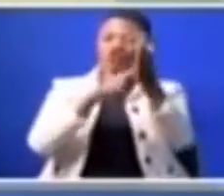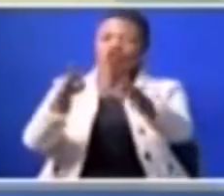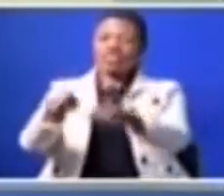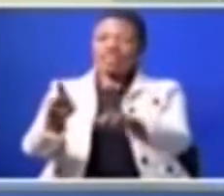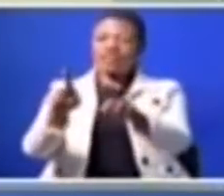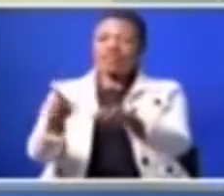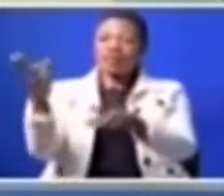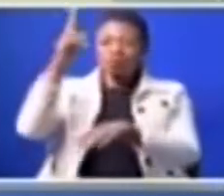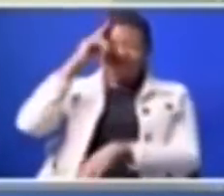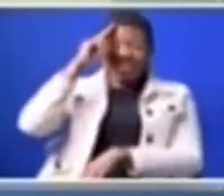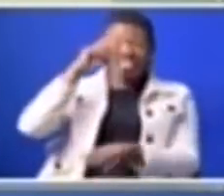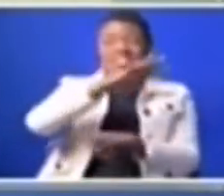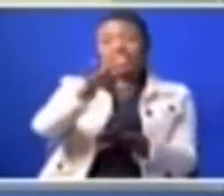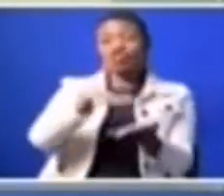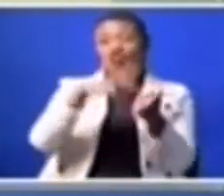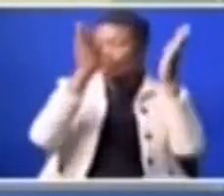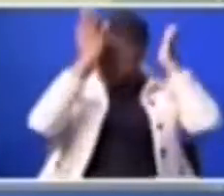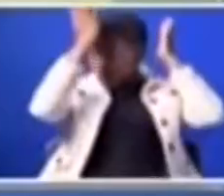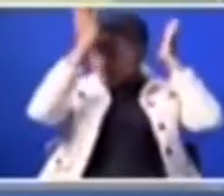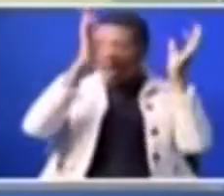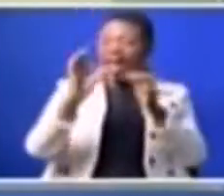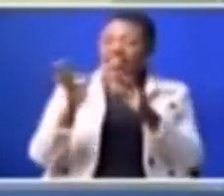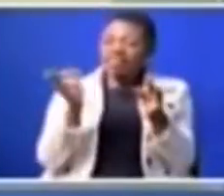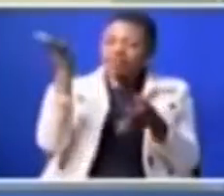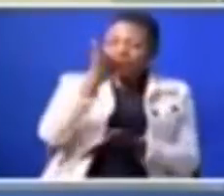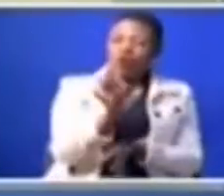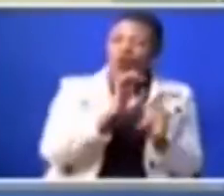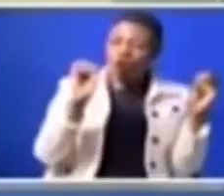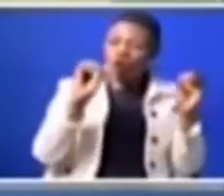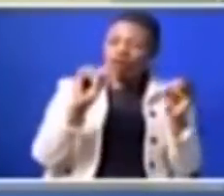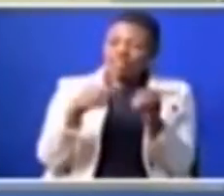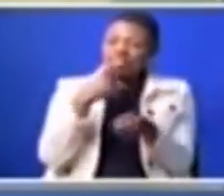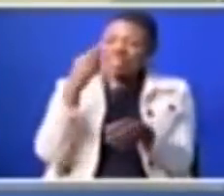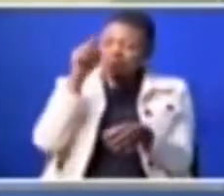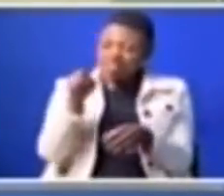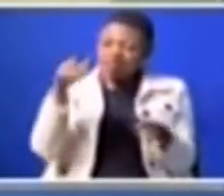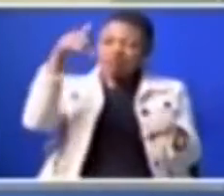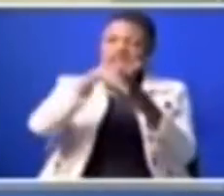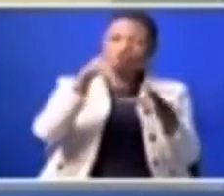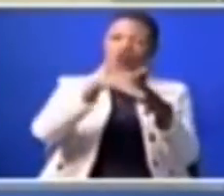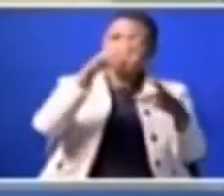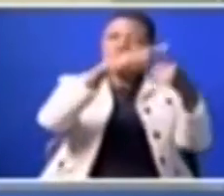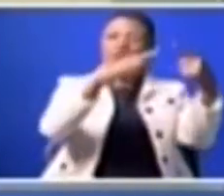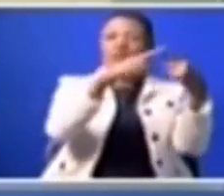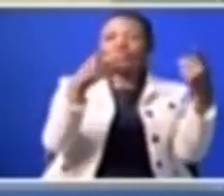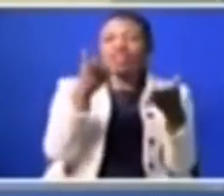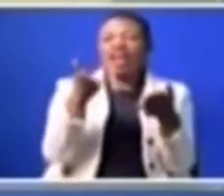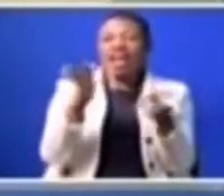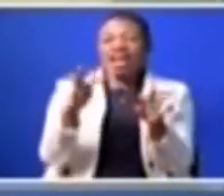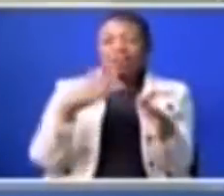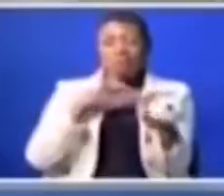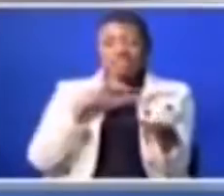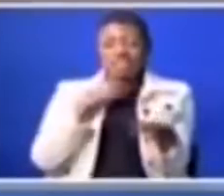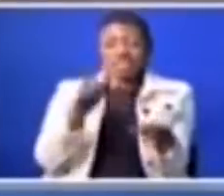kujisalimisha katika kituo cha polisi cha Kakamega, na zipofanya hivyo basi watamchukulia kuwa yeye ndio mhusika mkuu wa mauaji. Na hiyo si kauli yangu, ni